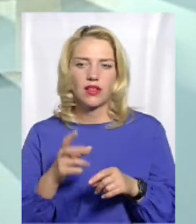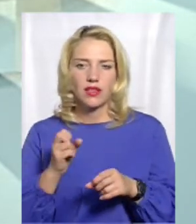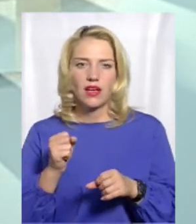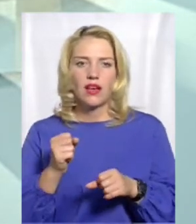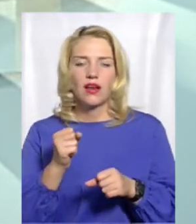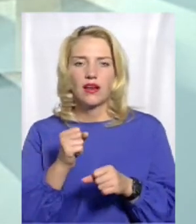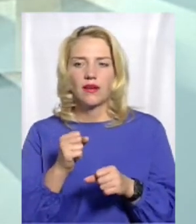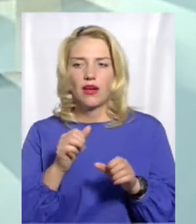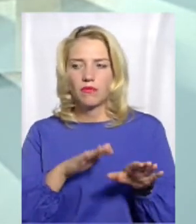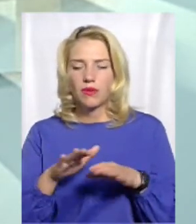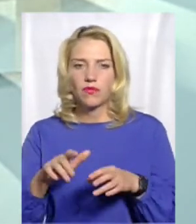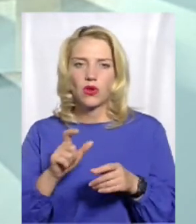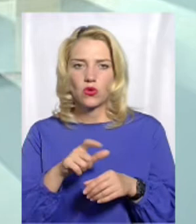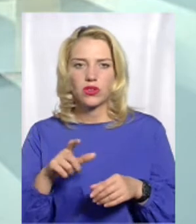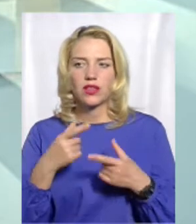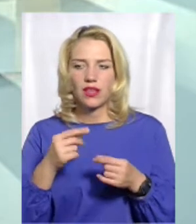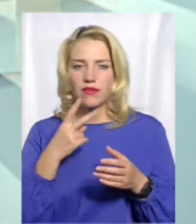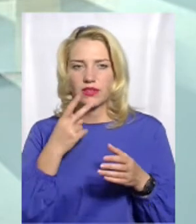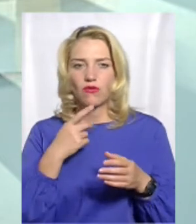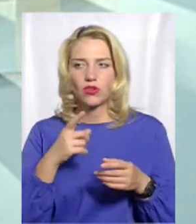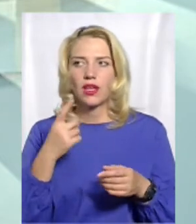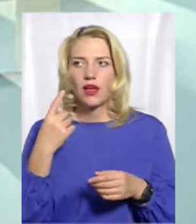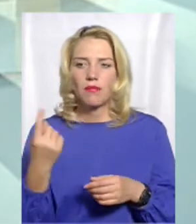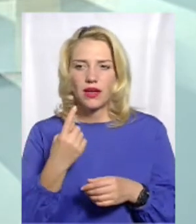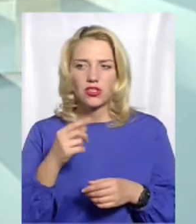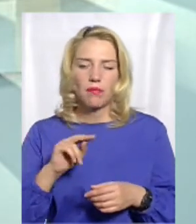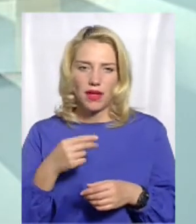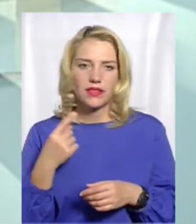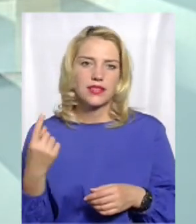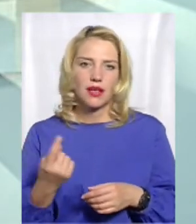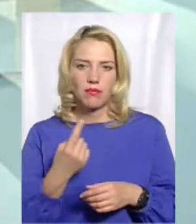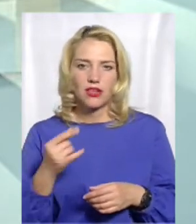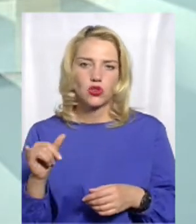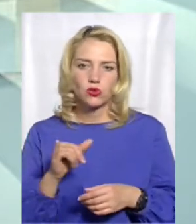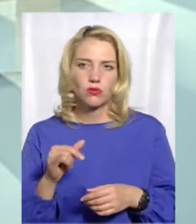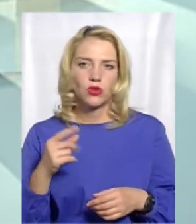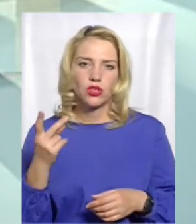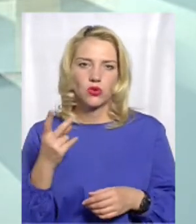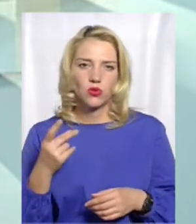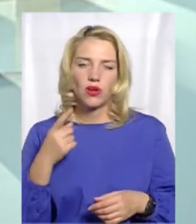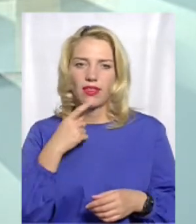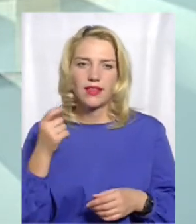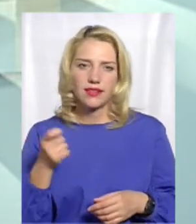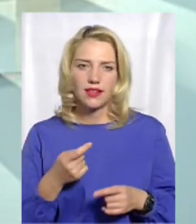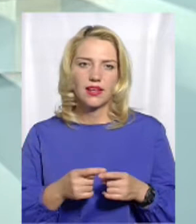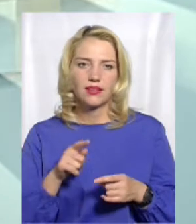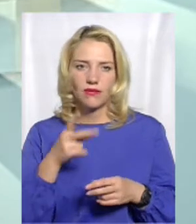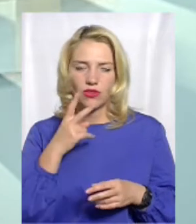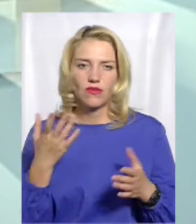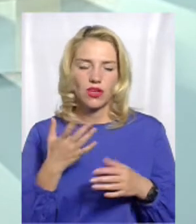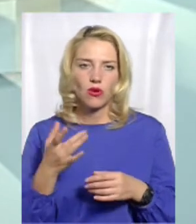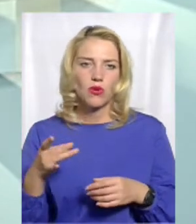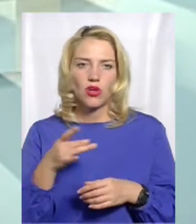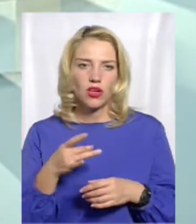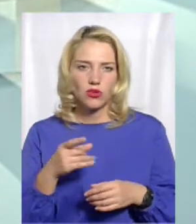міста, де вказані не дати, а, до прикладу, перша п'ятниця чи перша субота, друга неділя. І там видно, в якому мікрорайоні ми знаходимося. Люди